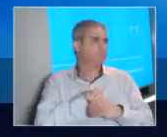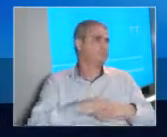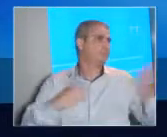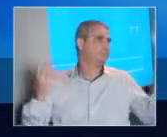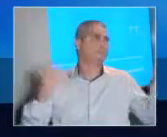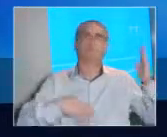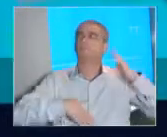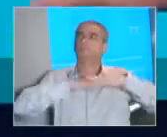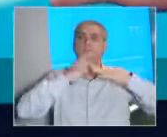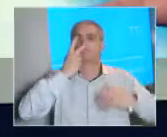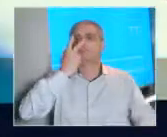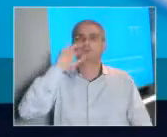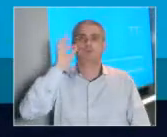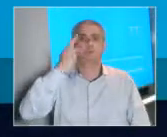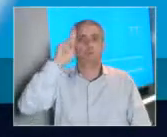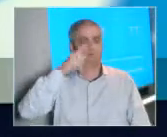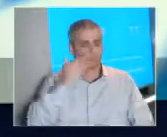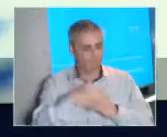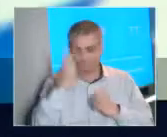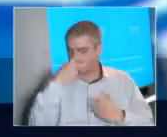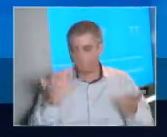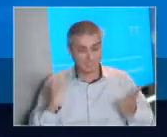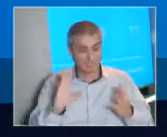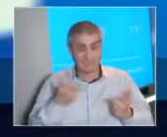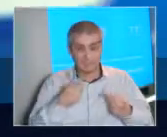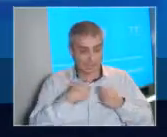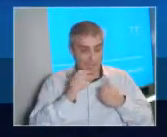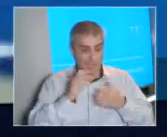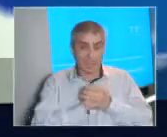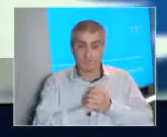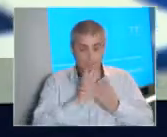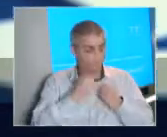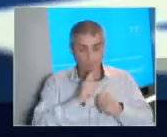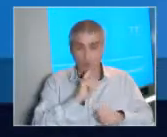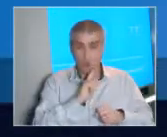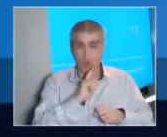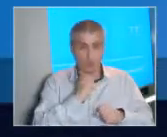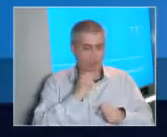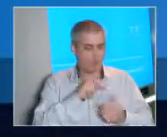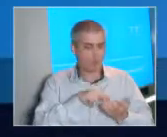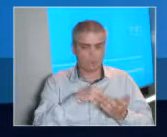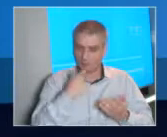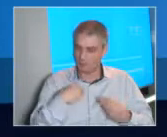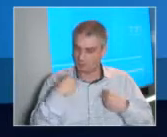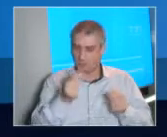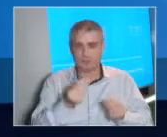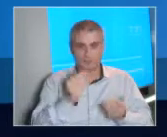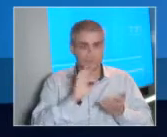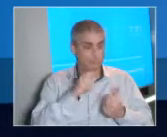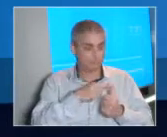באובר קפסיטי של 20-30%, אתה בסוף מבין שאם חבר המשפחה, בן המשפחה לא עומד שם, ואומר, רגע, נתתם ביום